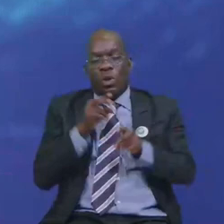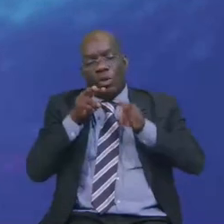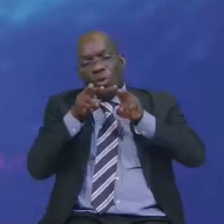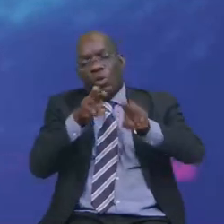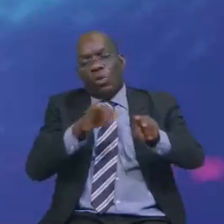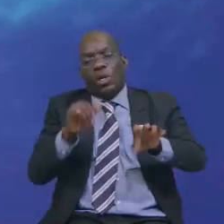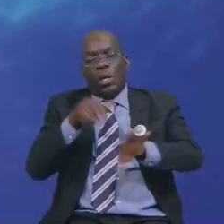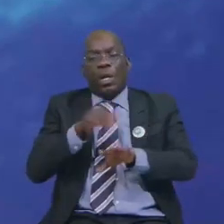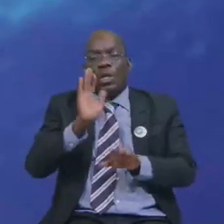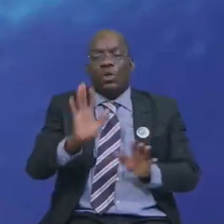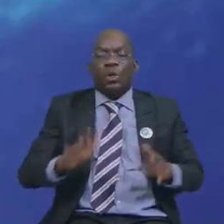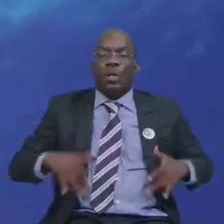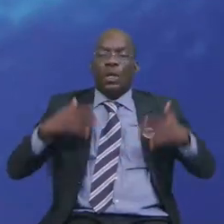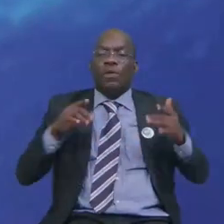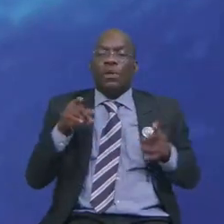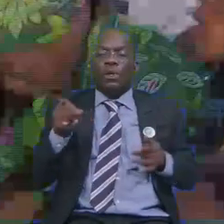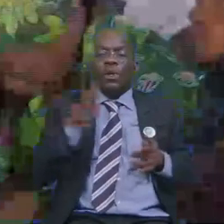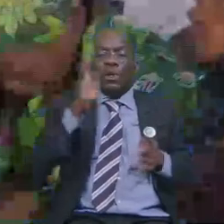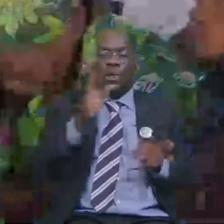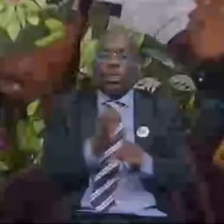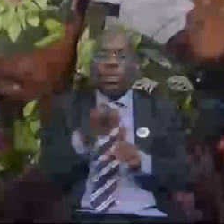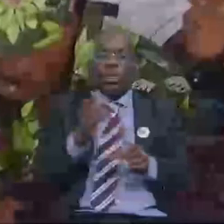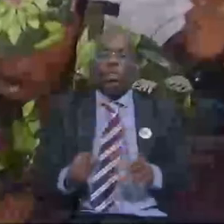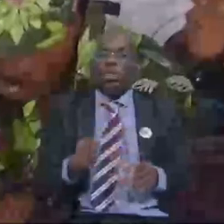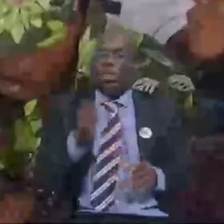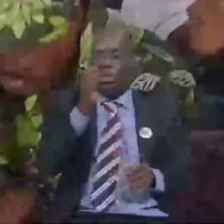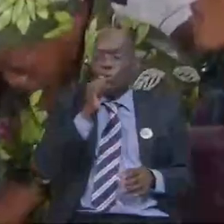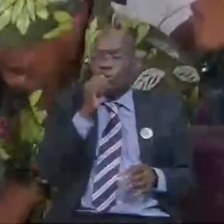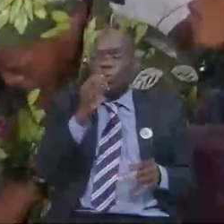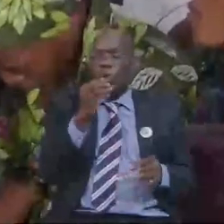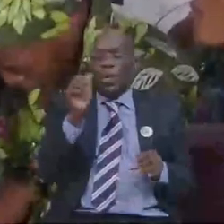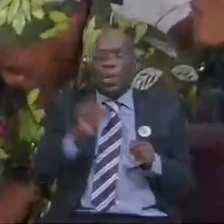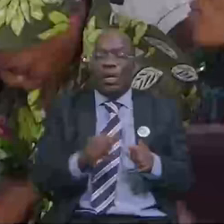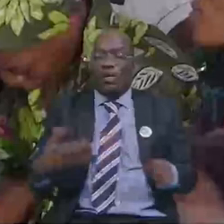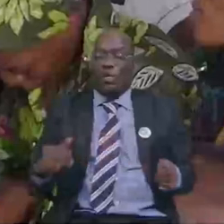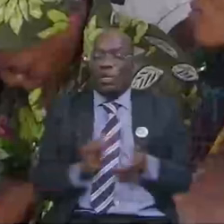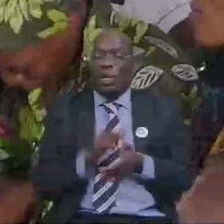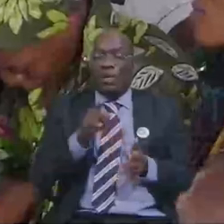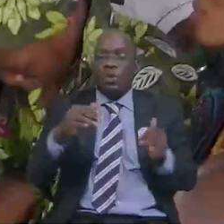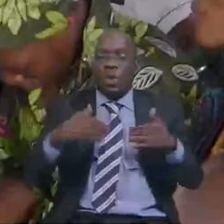ils auront le secret et tout ce que tu as appris aujourd'hui